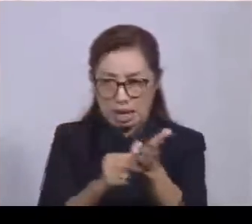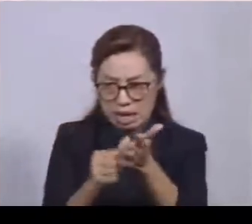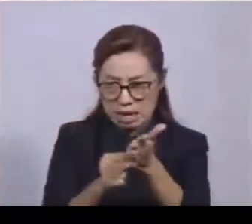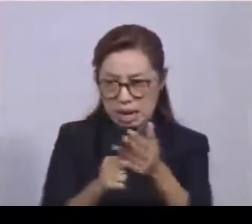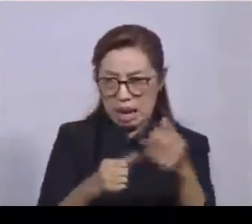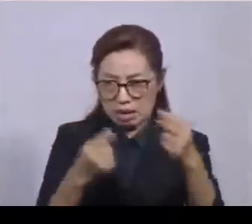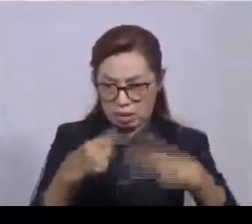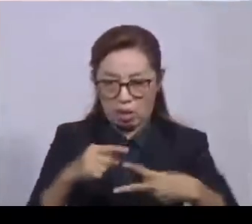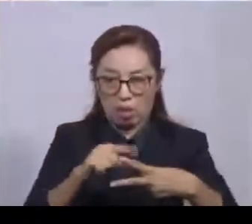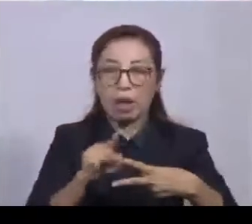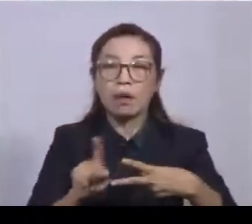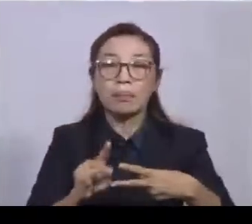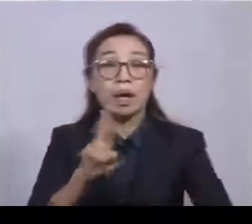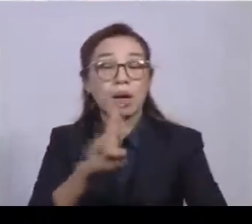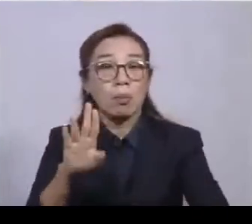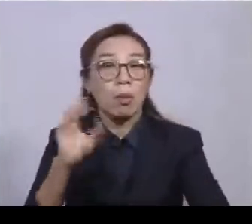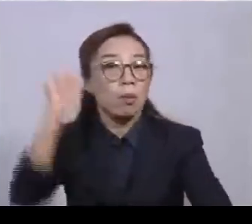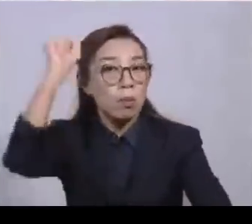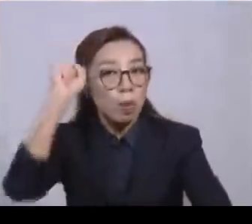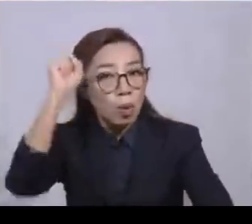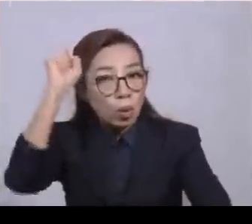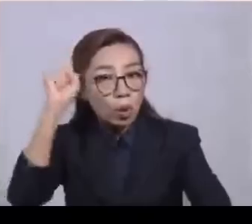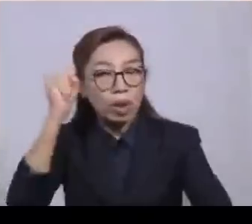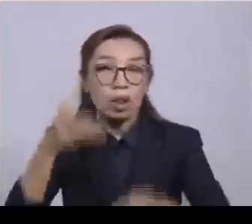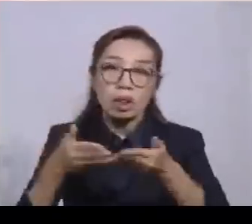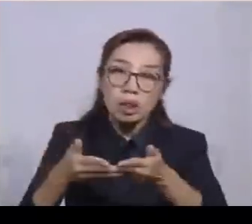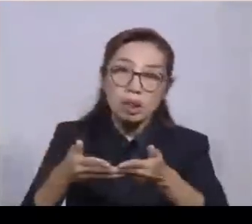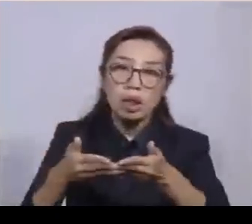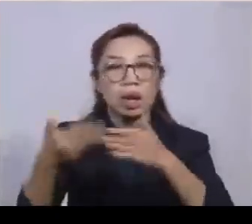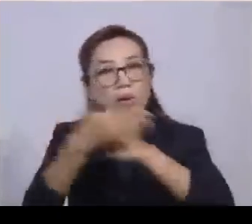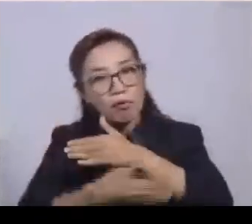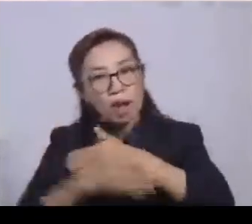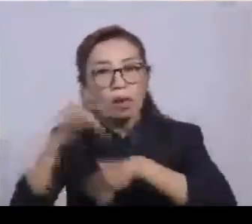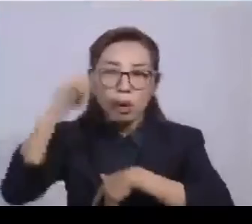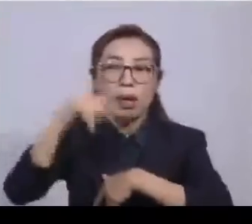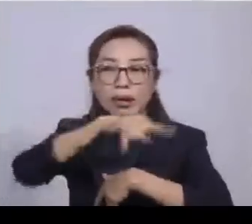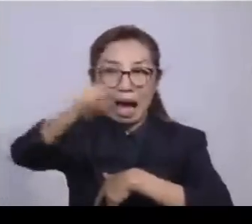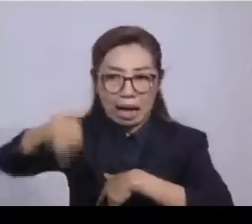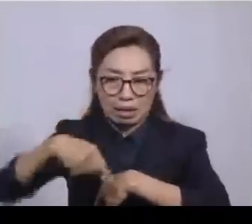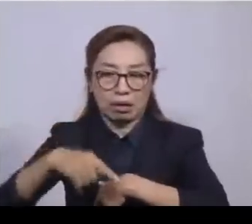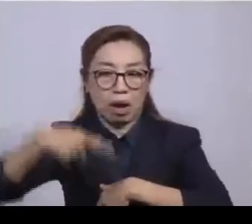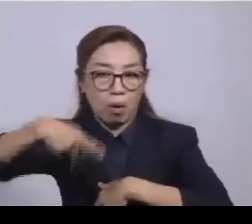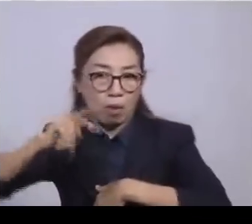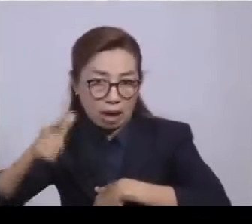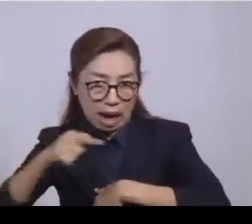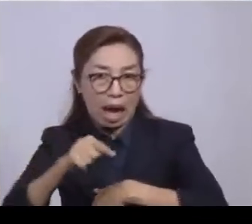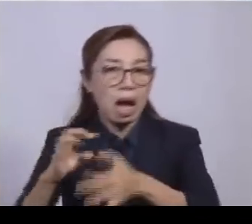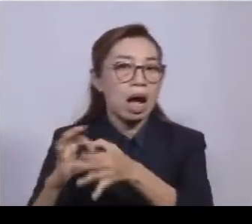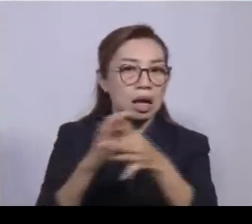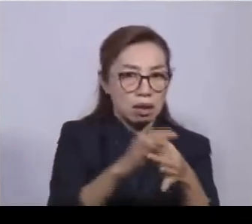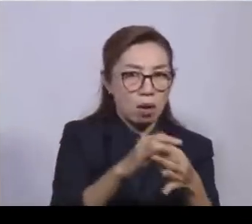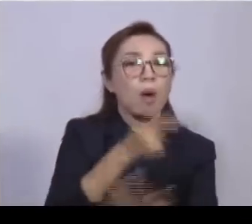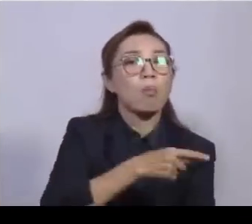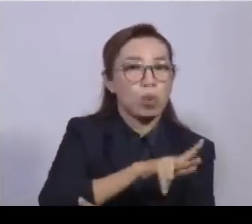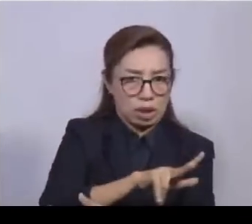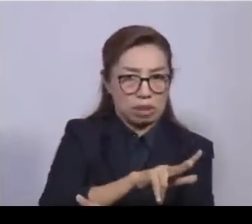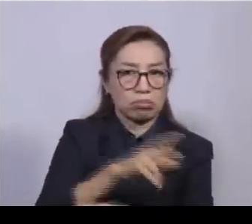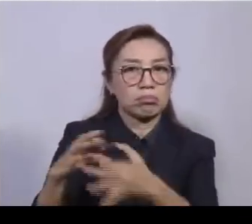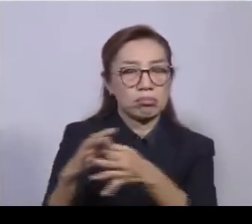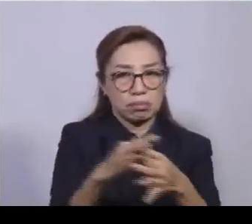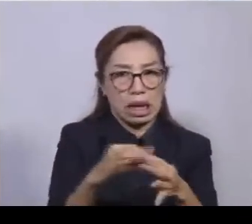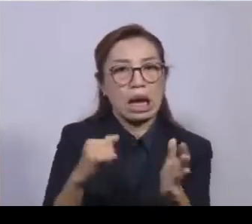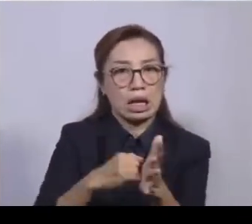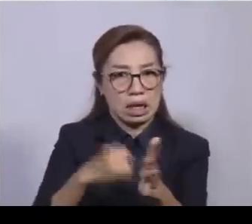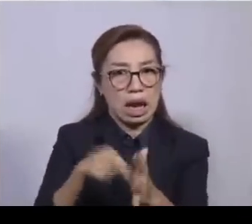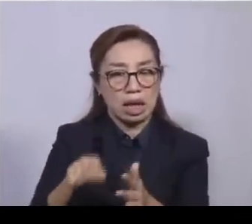จะให้พัฒนาระบบขนส่งมวลชนแล้วก็การคมนาคมเชื่อมโยงกับจังหวัดภูเก็ตด้วยก็เชื่อมโยงทั้งหมดน้ำและอากาศนะครับโดย